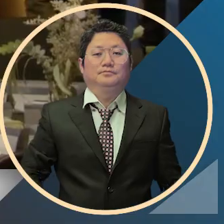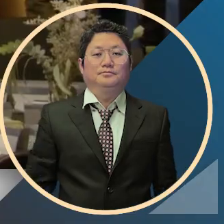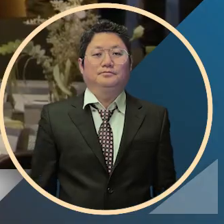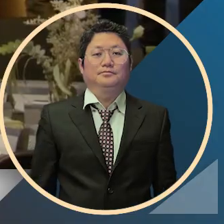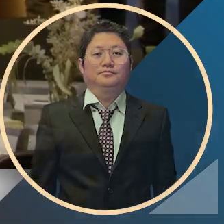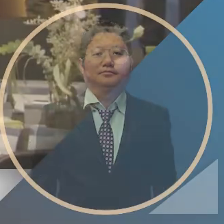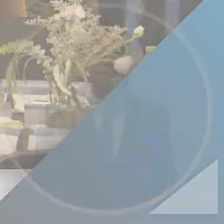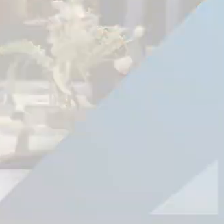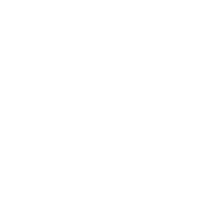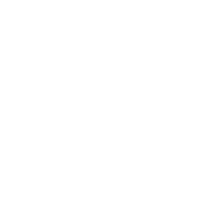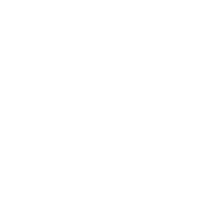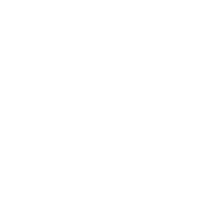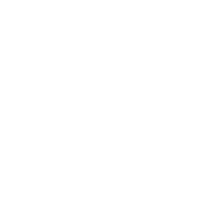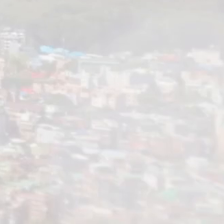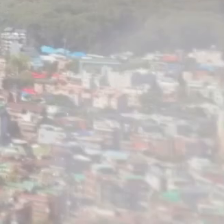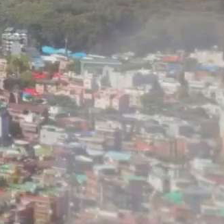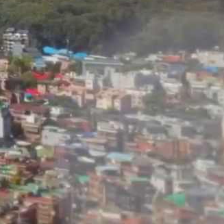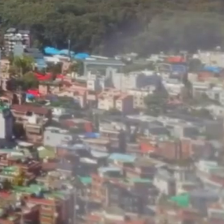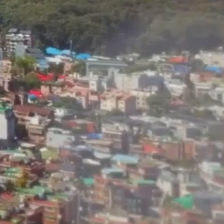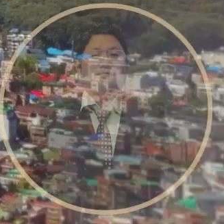있습니다.